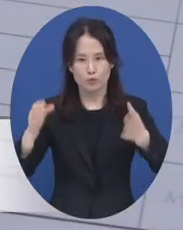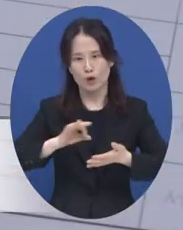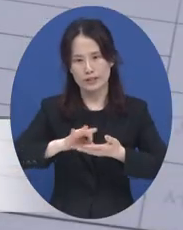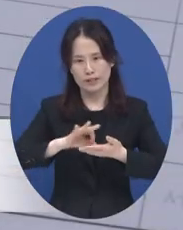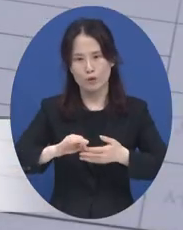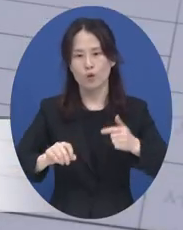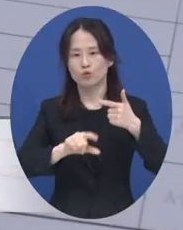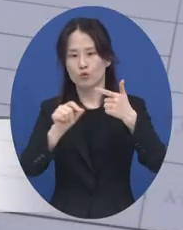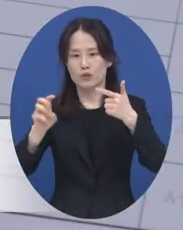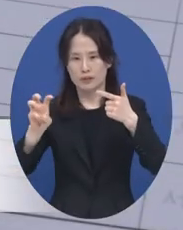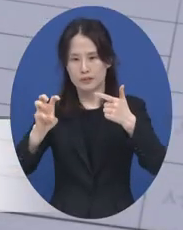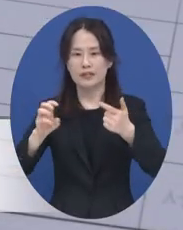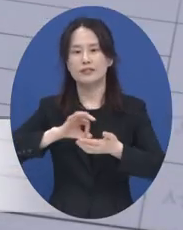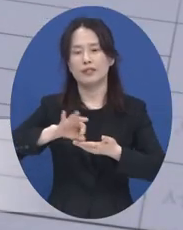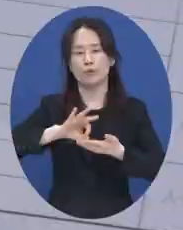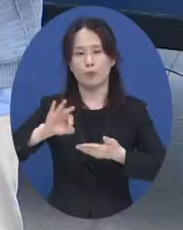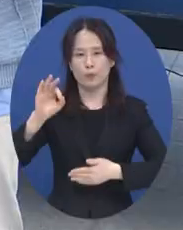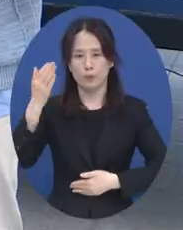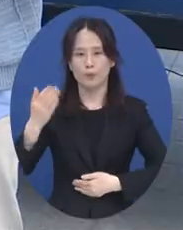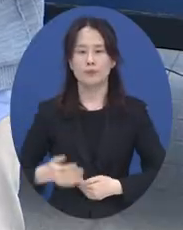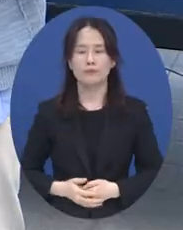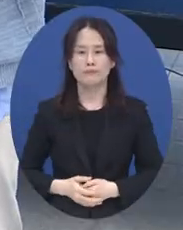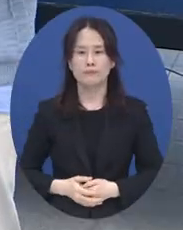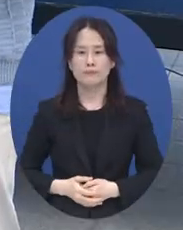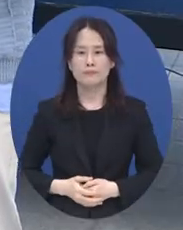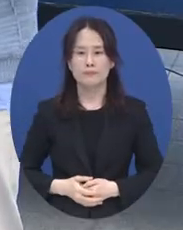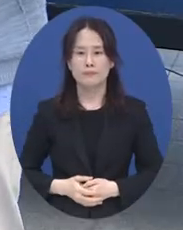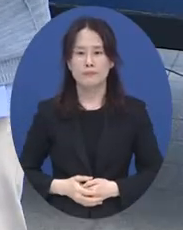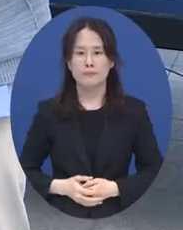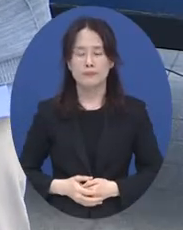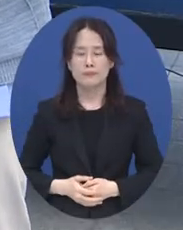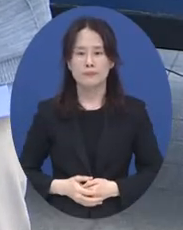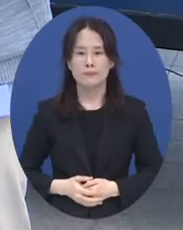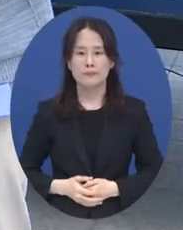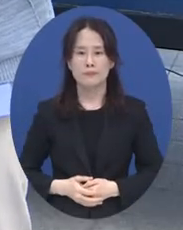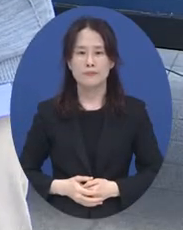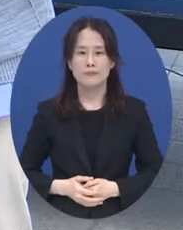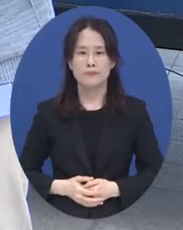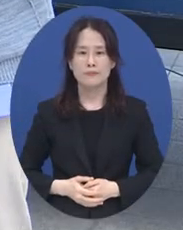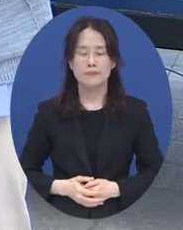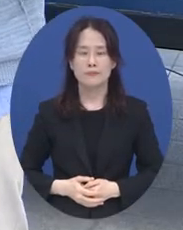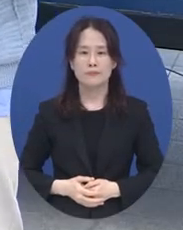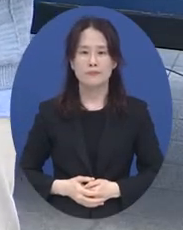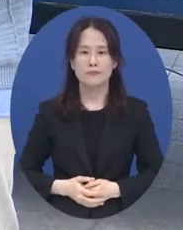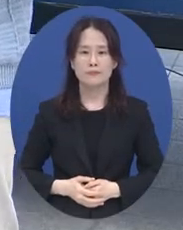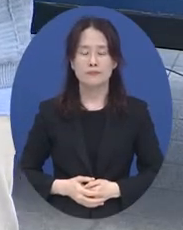내로 최대 6월 30일까지 써야 합니다. 경기CTV 최창순입니다.